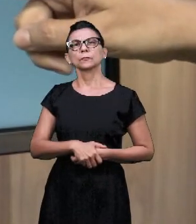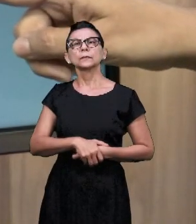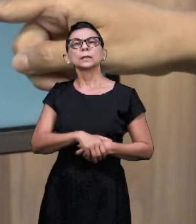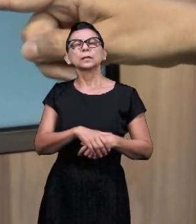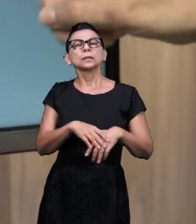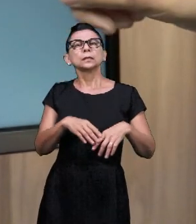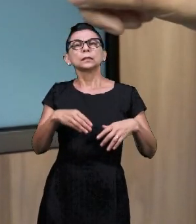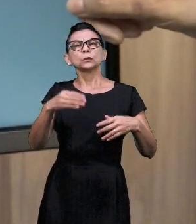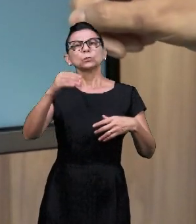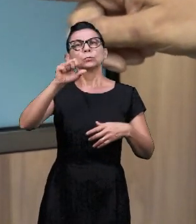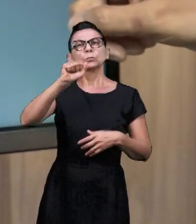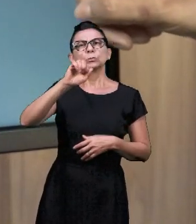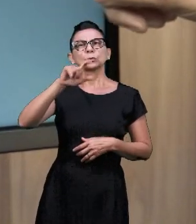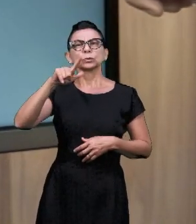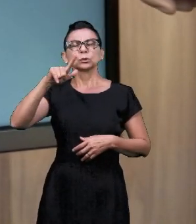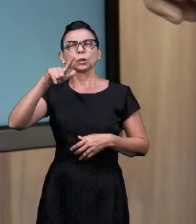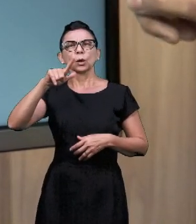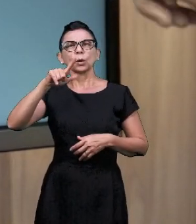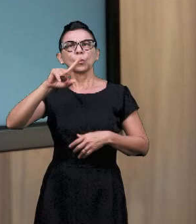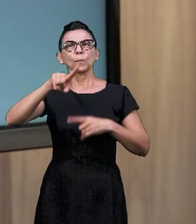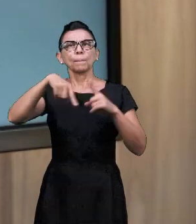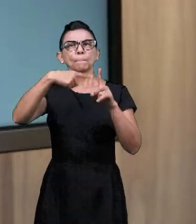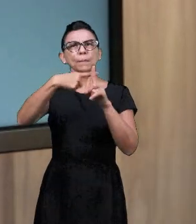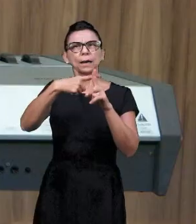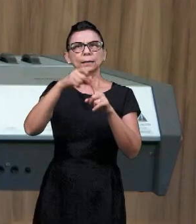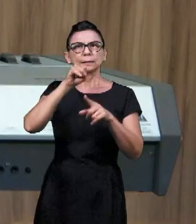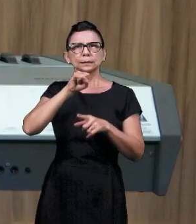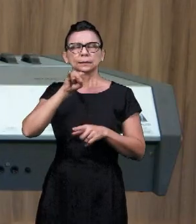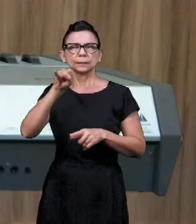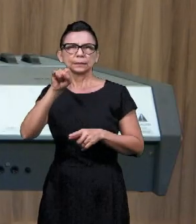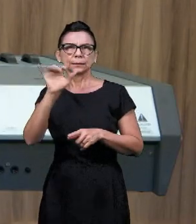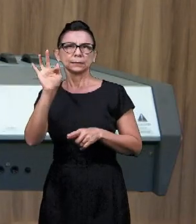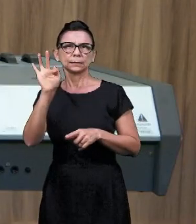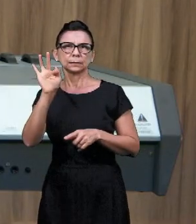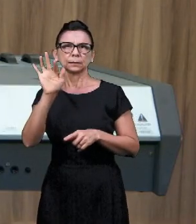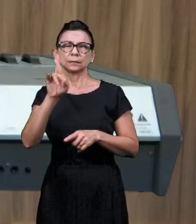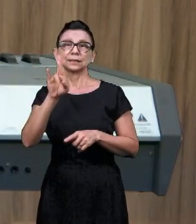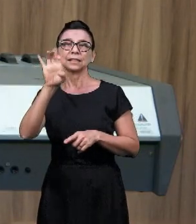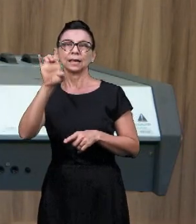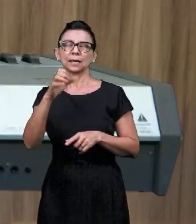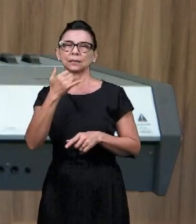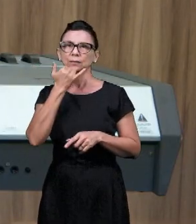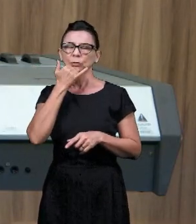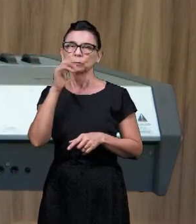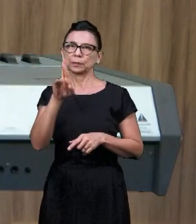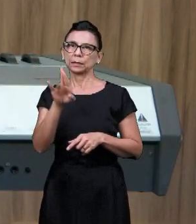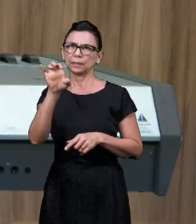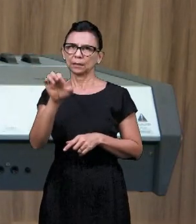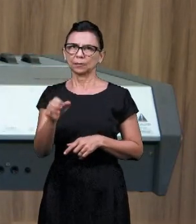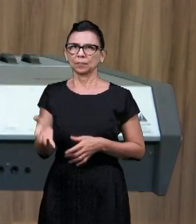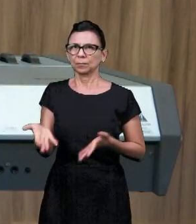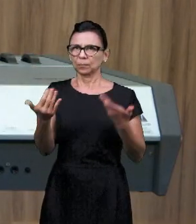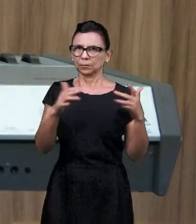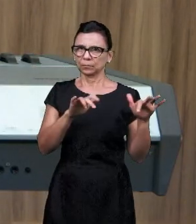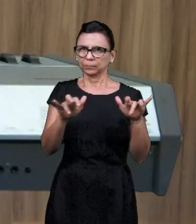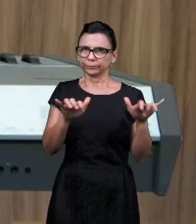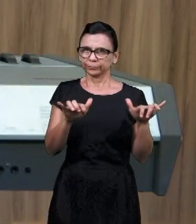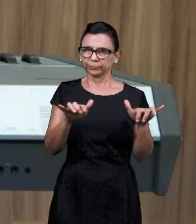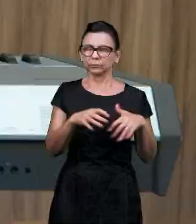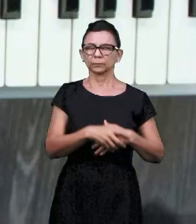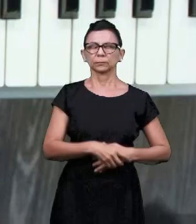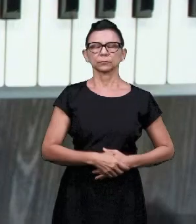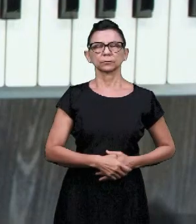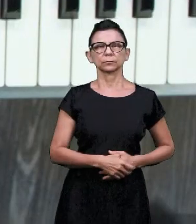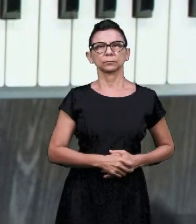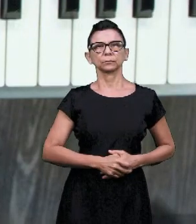si, ré. Maintenant, nous allons jouer ces accords. Vamos tocar esses acordes.